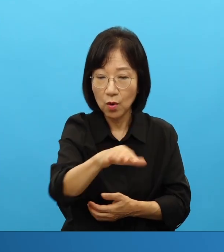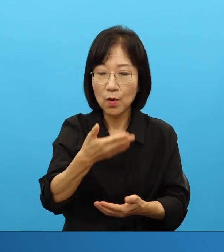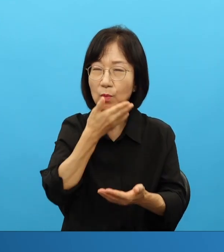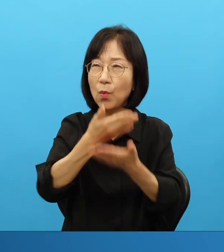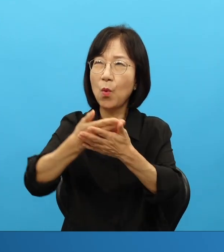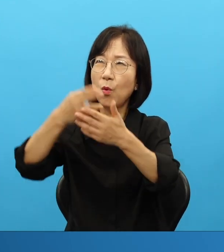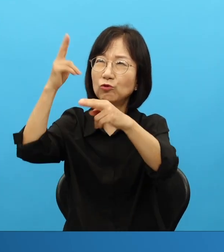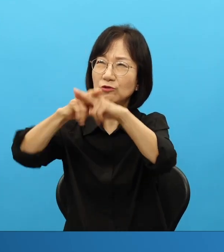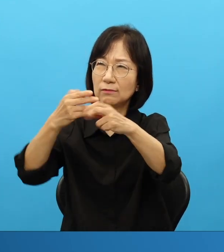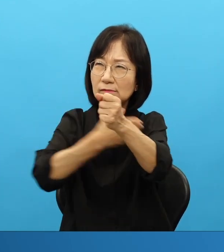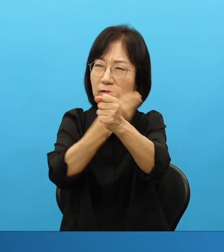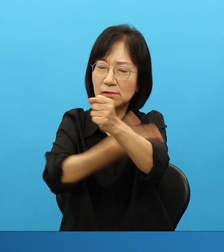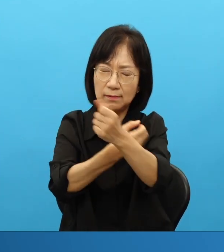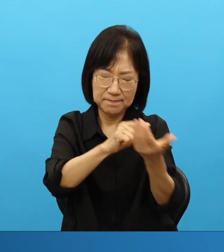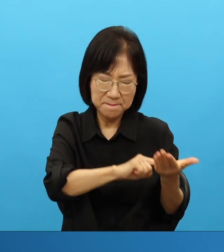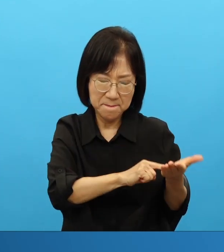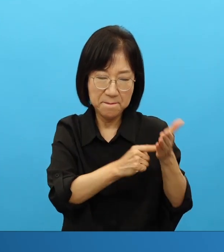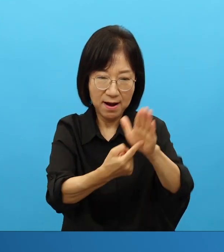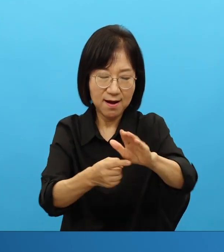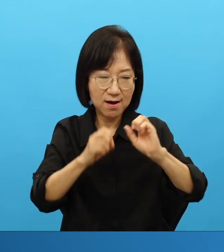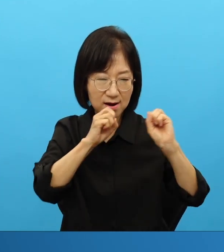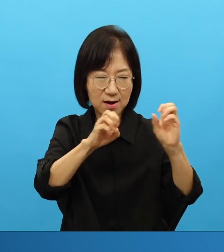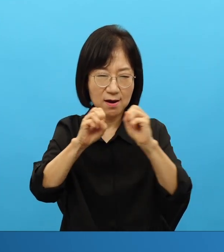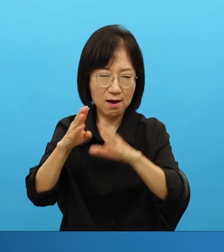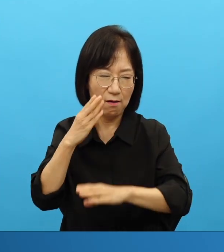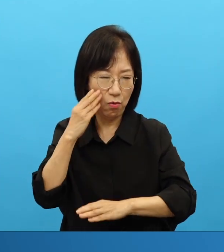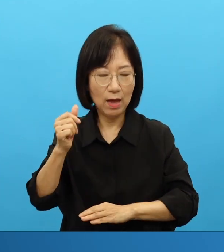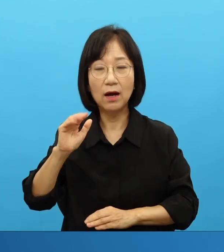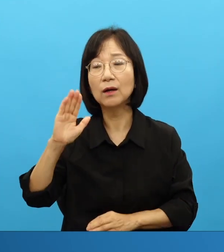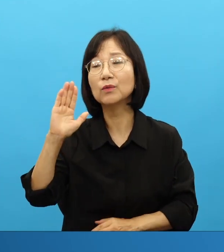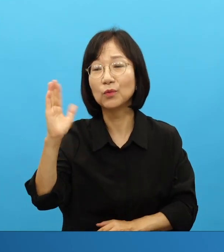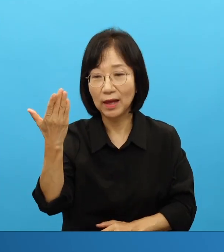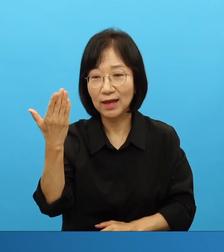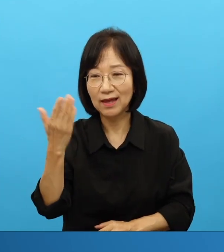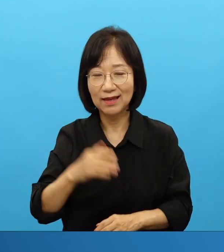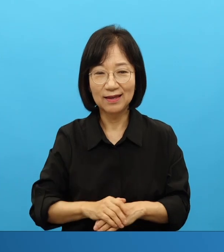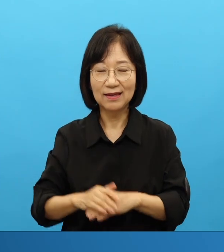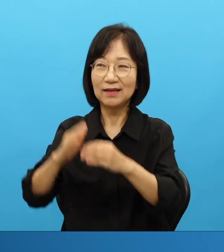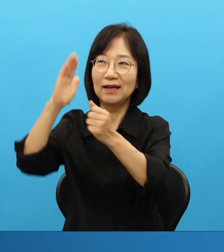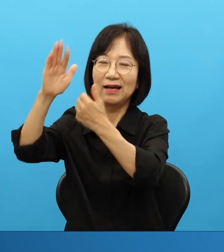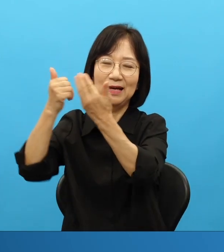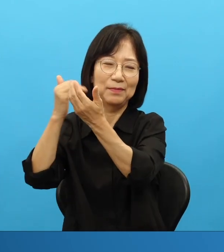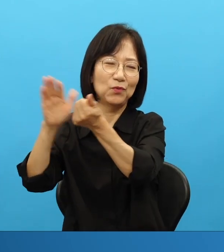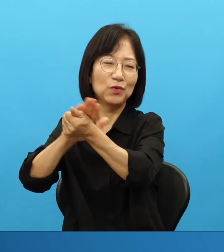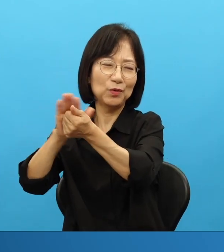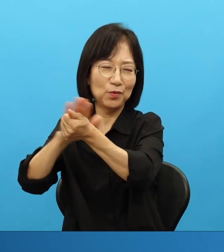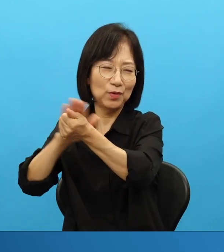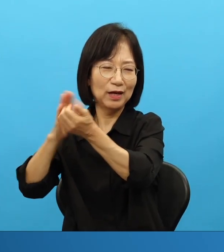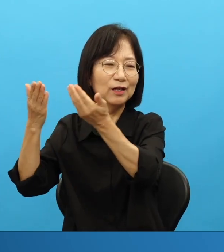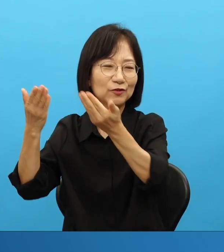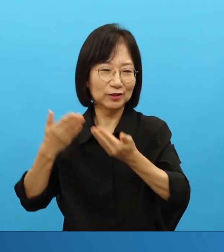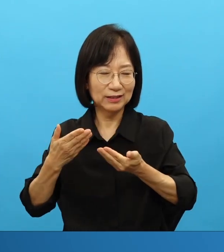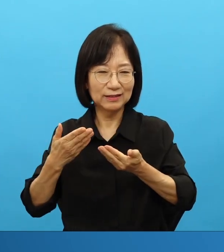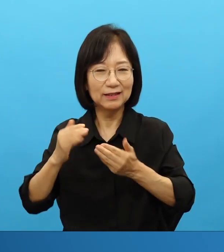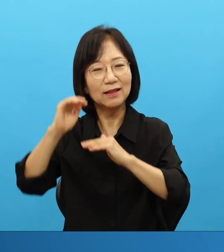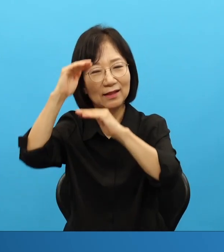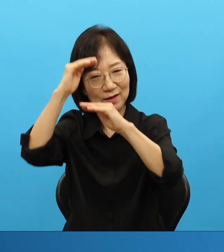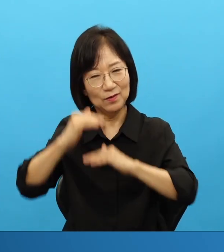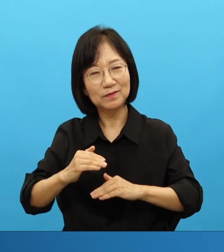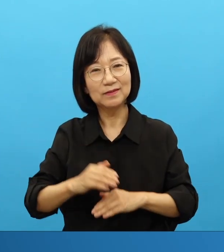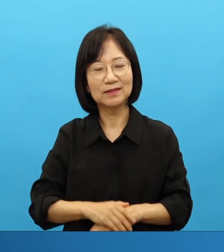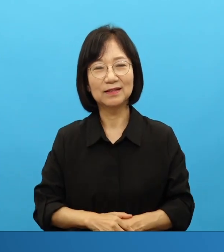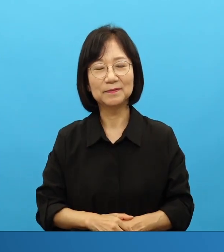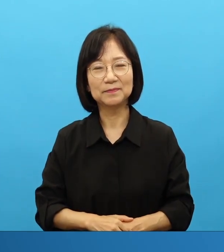것이야. And wherever you go, the camp of the throne will take place in that field. 이게 위로입니다. That is that source of comfort 그렇죠? for us. 그 하나님의